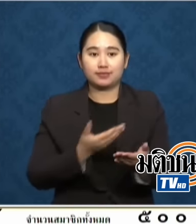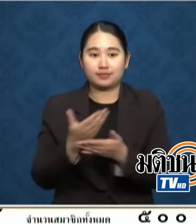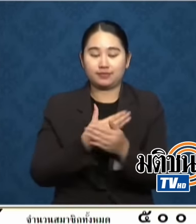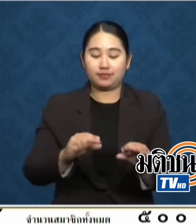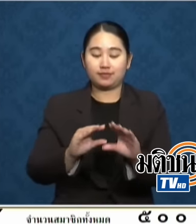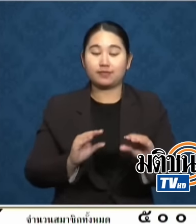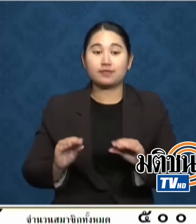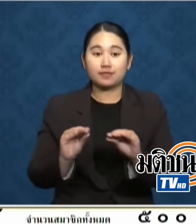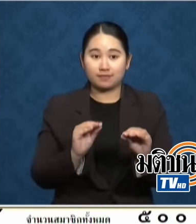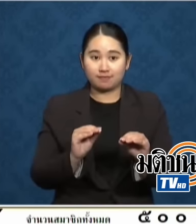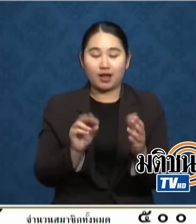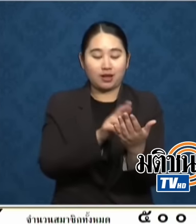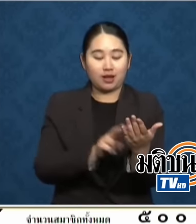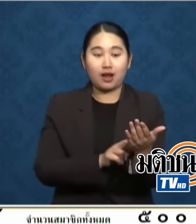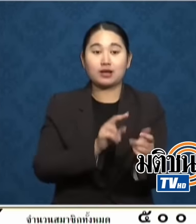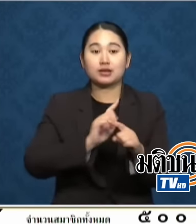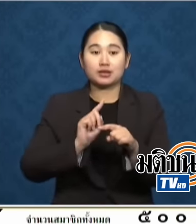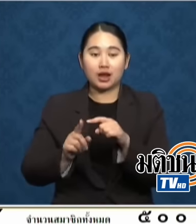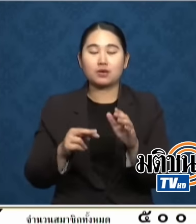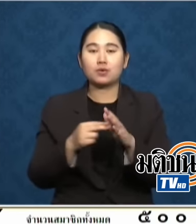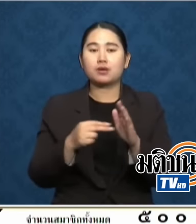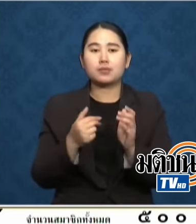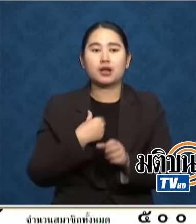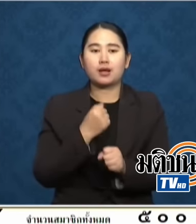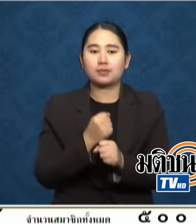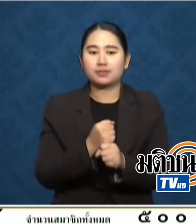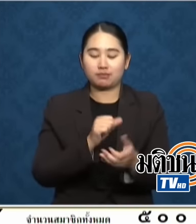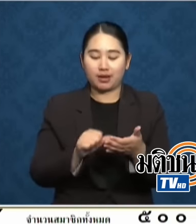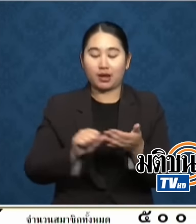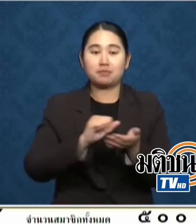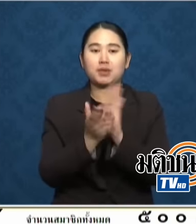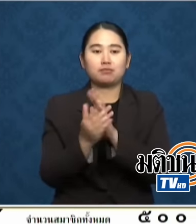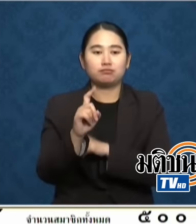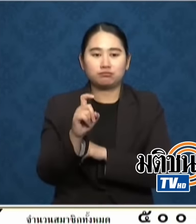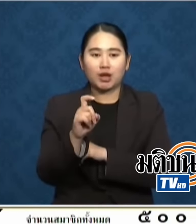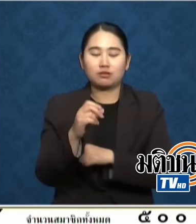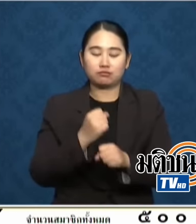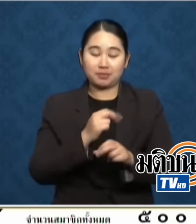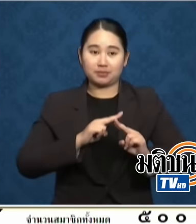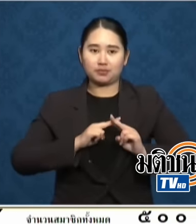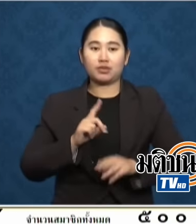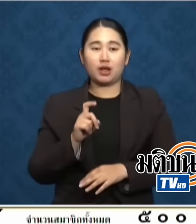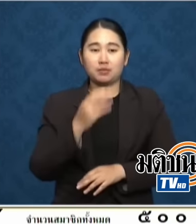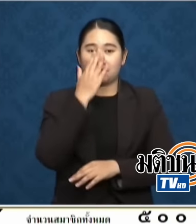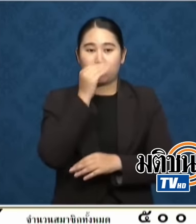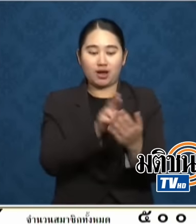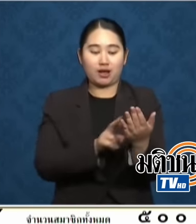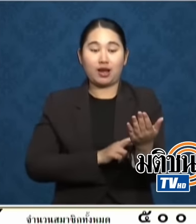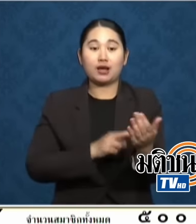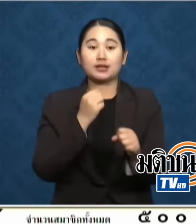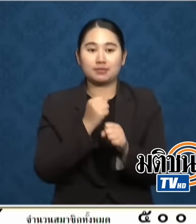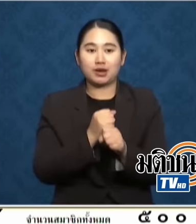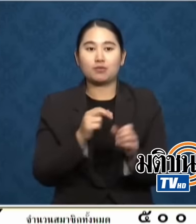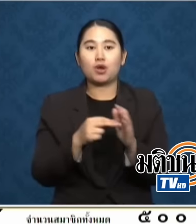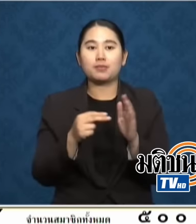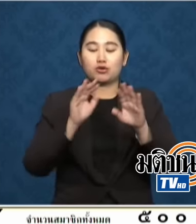บทั้งหลายนี้อาจจะไม่สามารถไปปรับปรุงได้ด้วยตัวเองเนื่องจากว่าร่างนี้เป็นร่าง